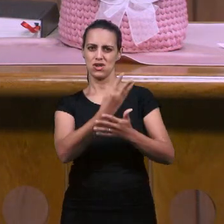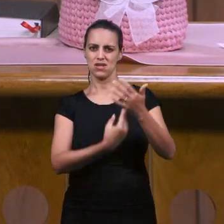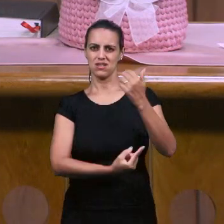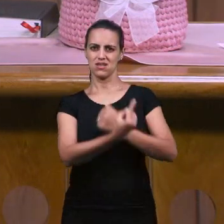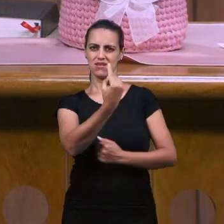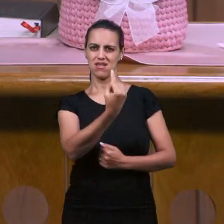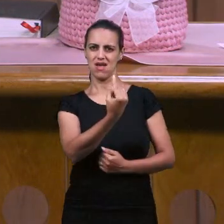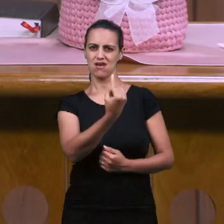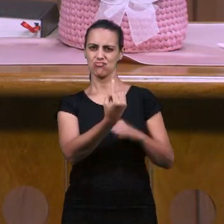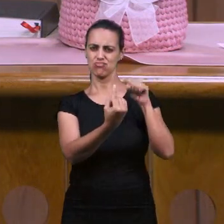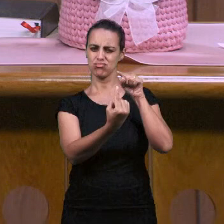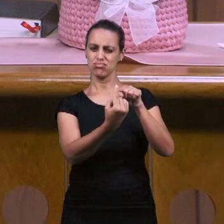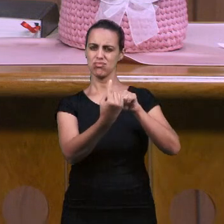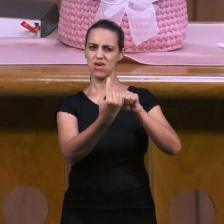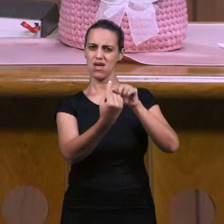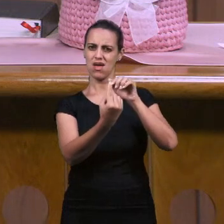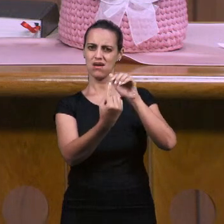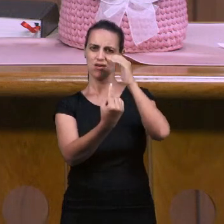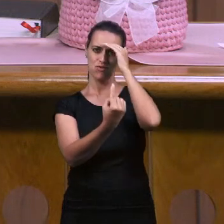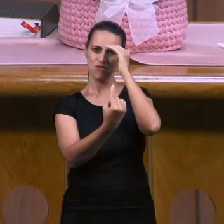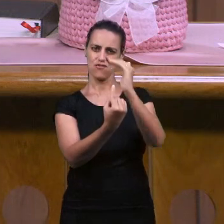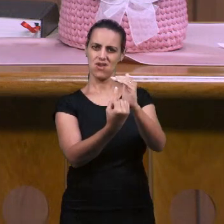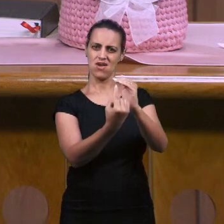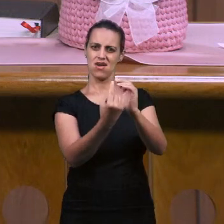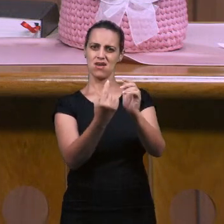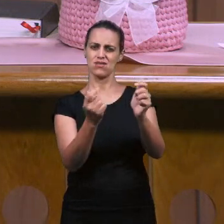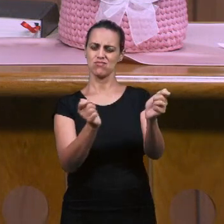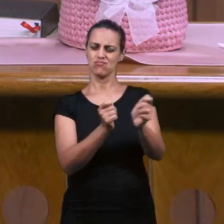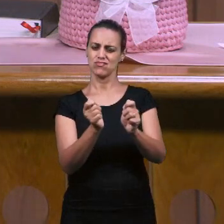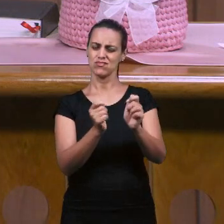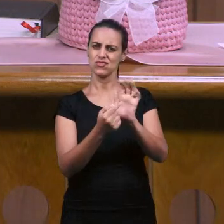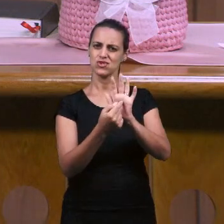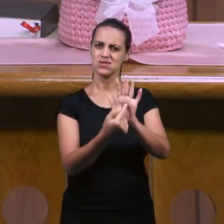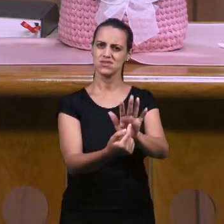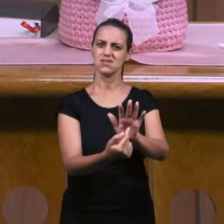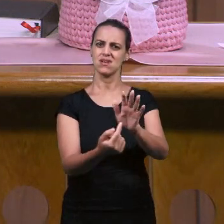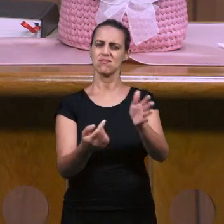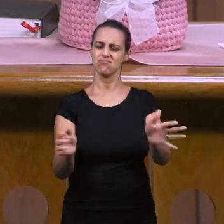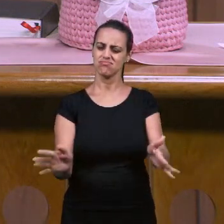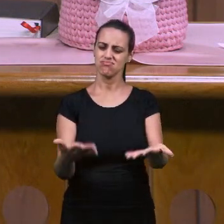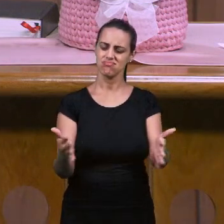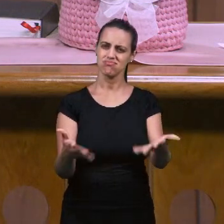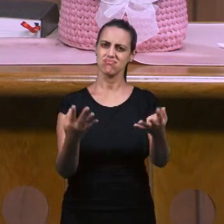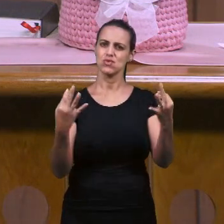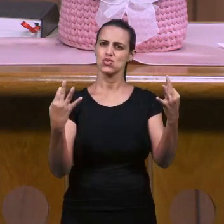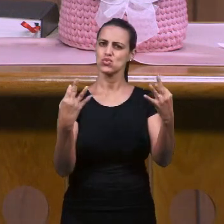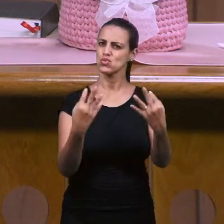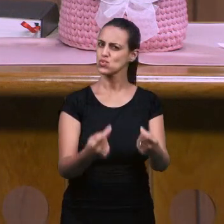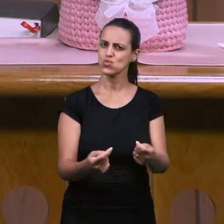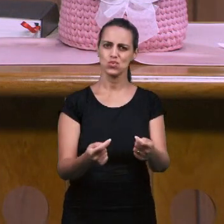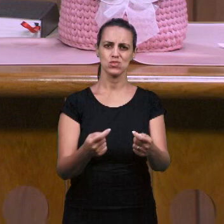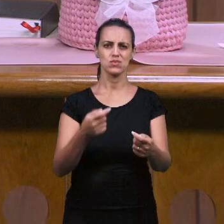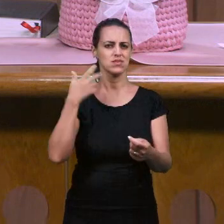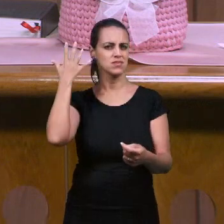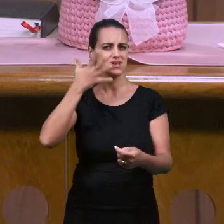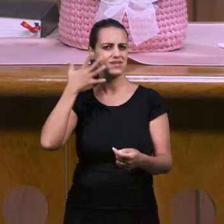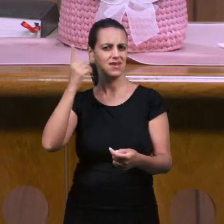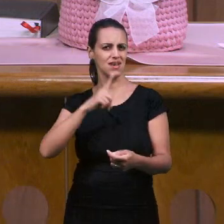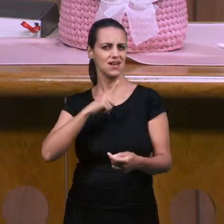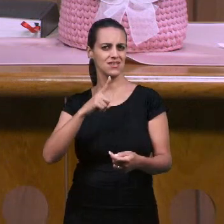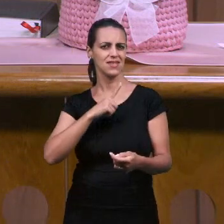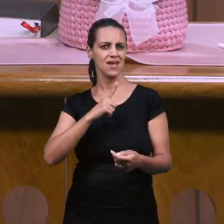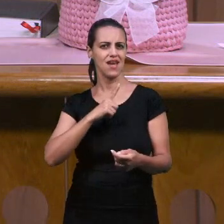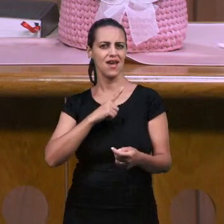va, c'est le gouvernement, la direction, les paroles, les encouragements, tout le message